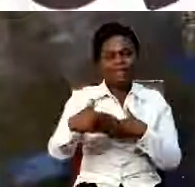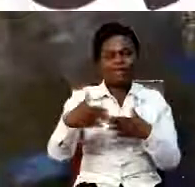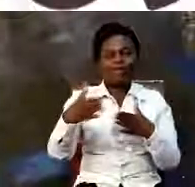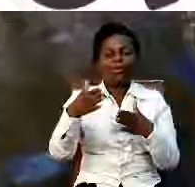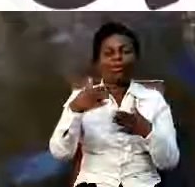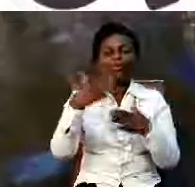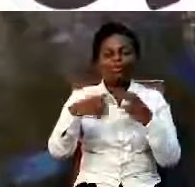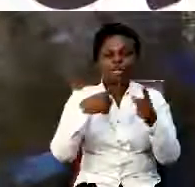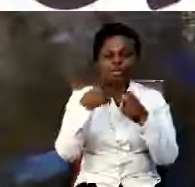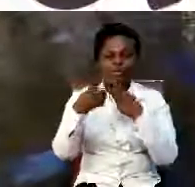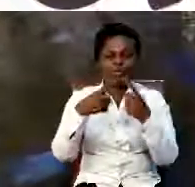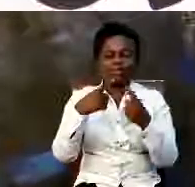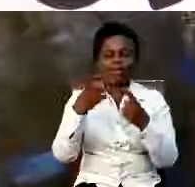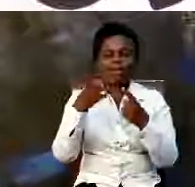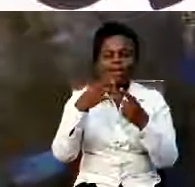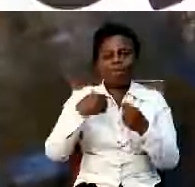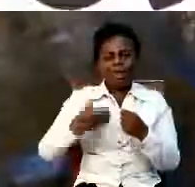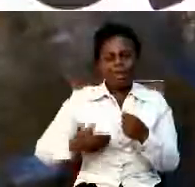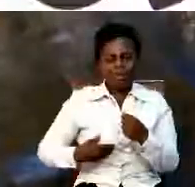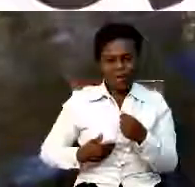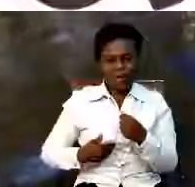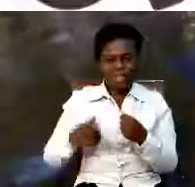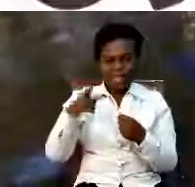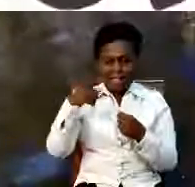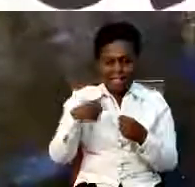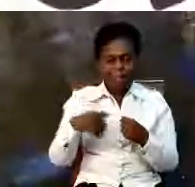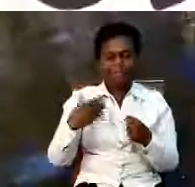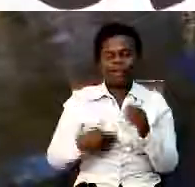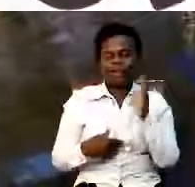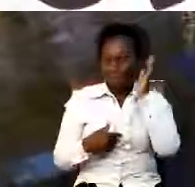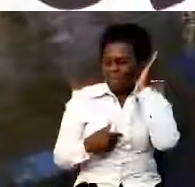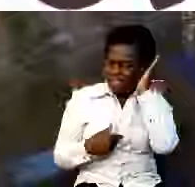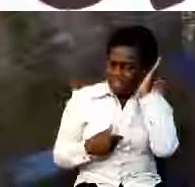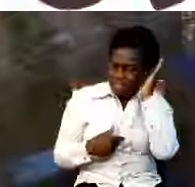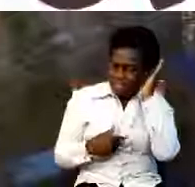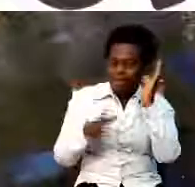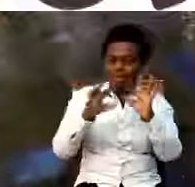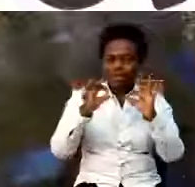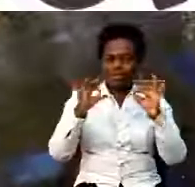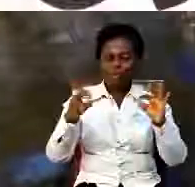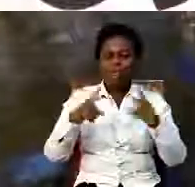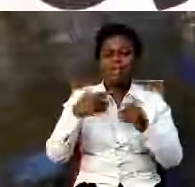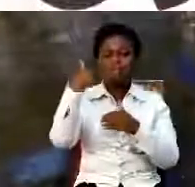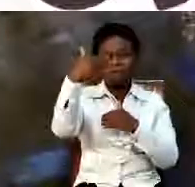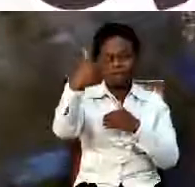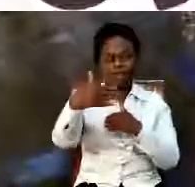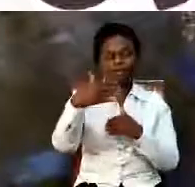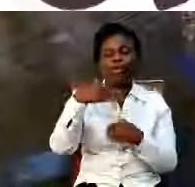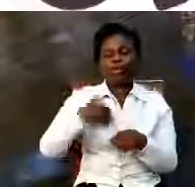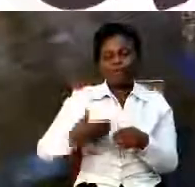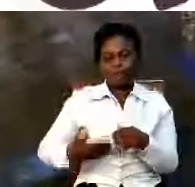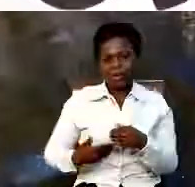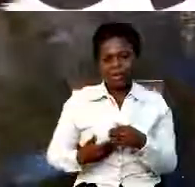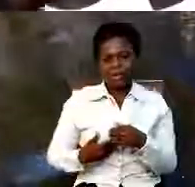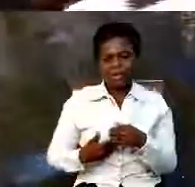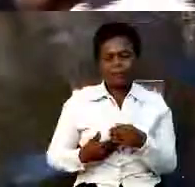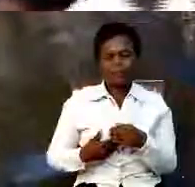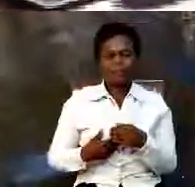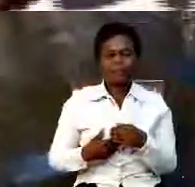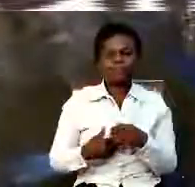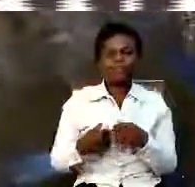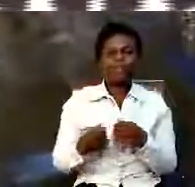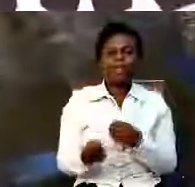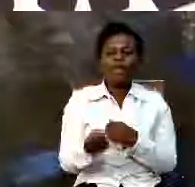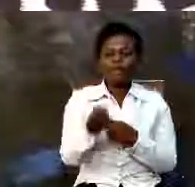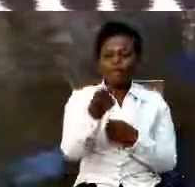wanawake. Kwa hiyo wanawake leo mkae mkao wa kula na kusikiliza, lakini kesho na ninyi zamu yenu yaja. Bwana asifiwe sana. Vidonge